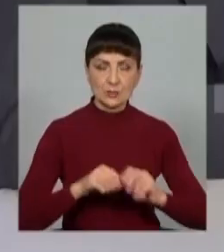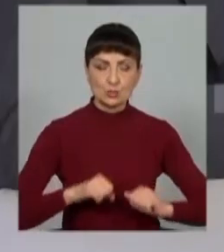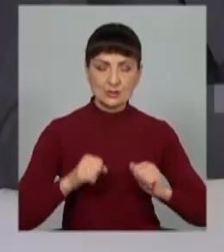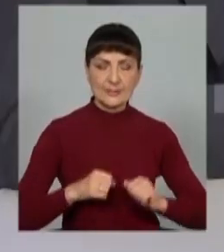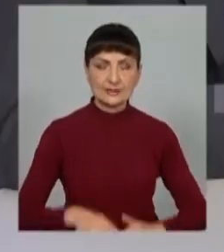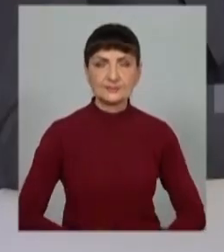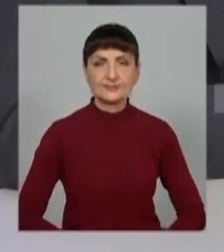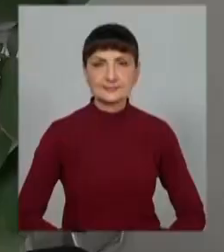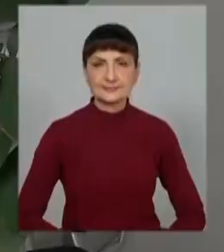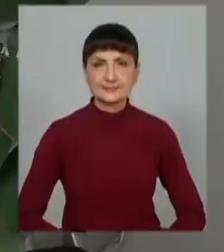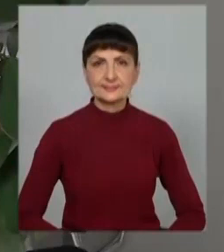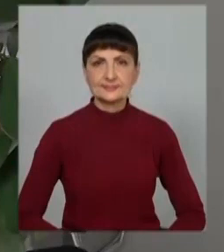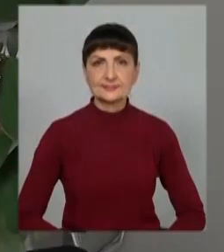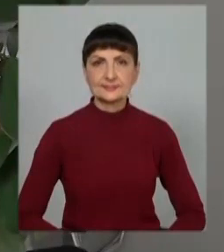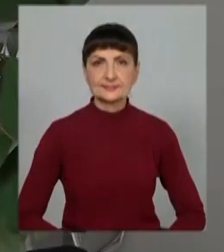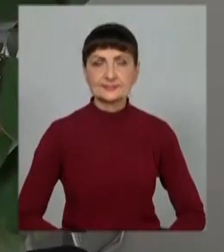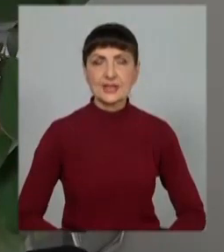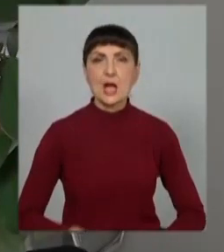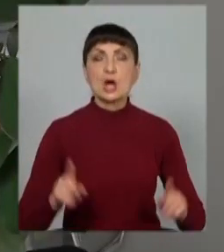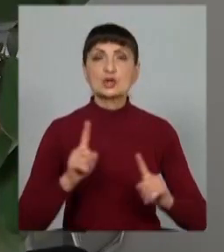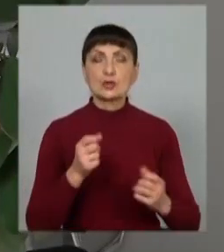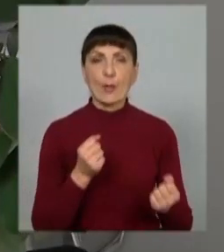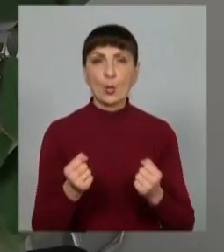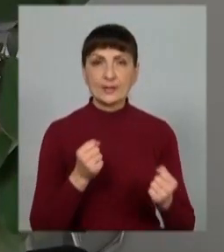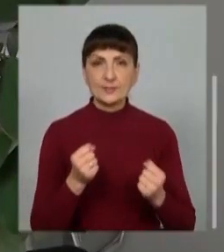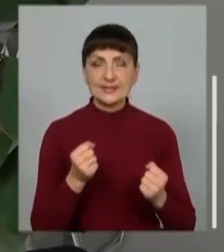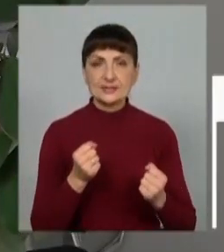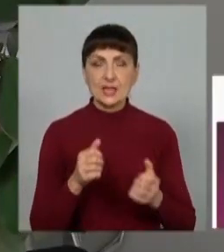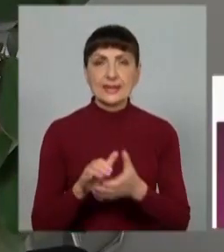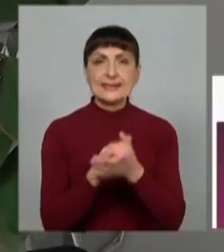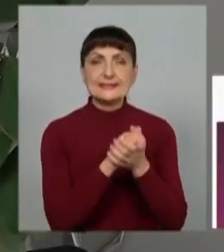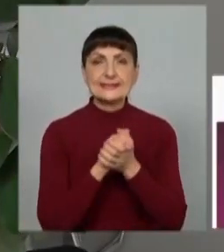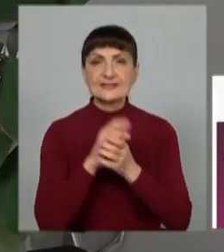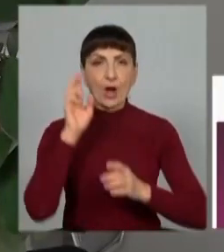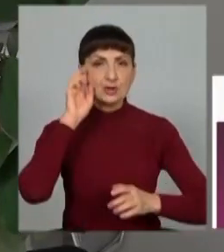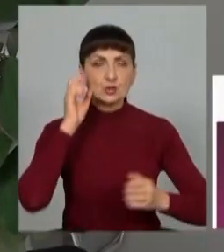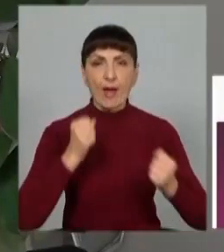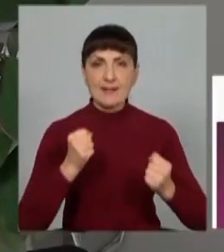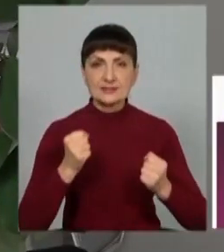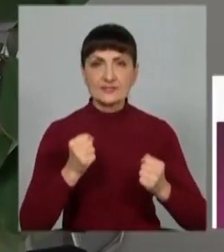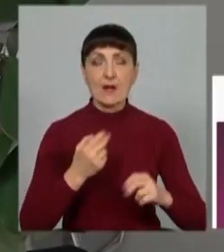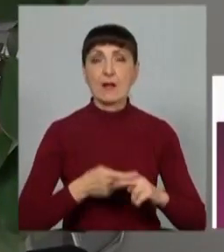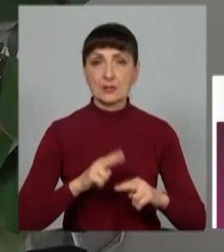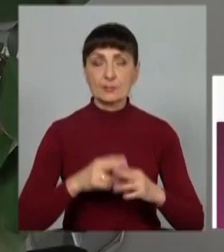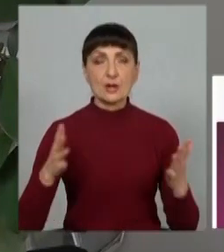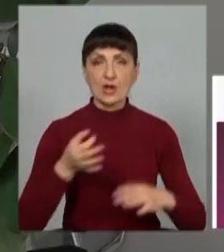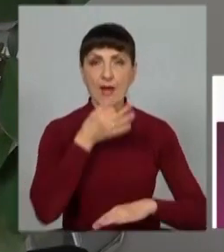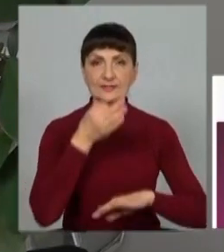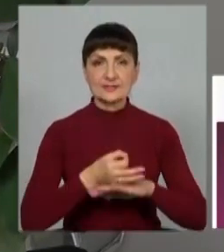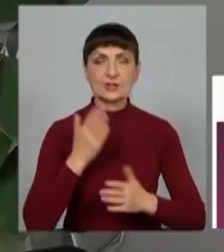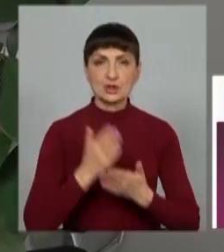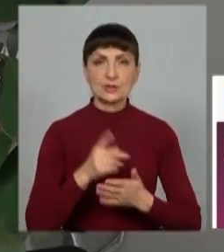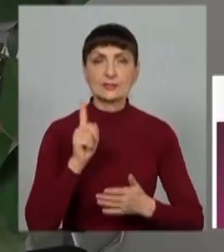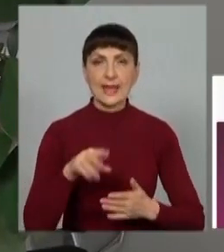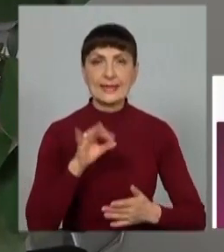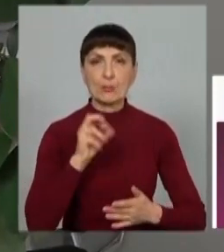усилиями. Чтобы укрепить единство и стабильность государства, как раз-таки большая ответственность лежит также